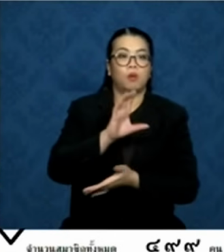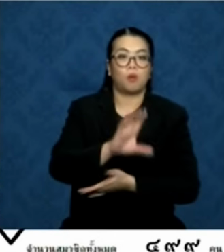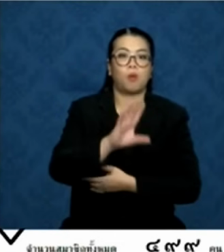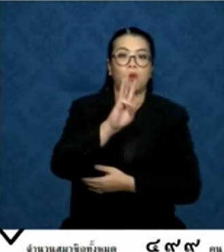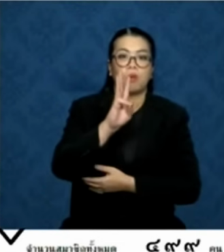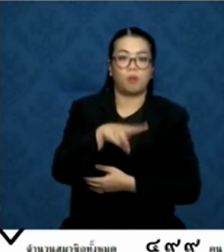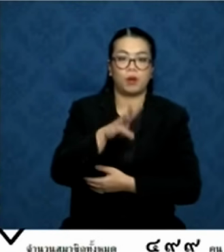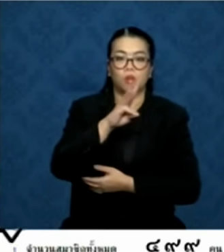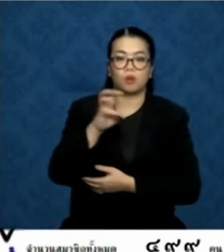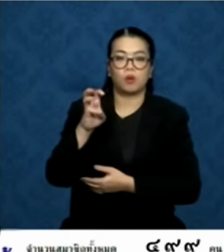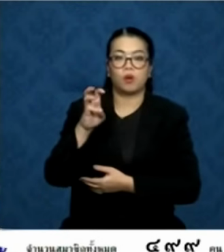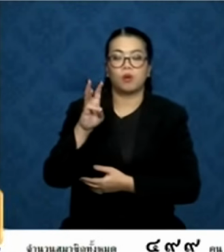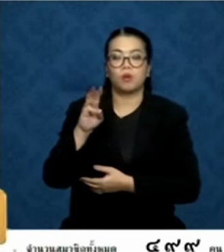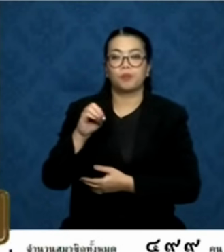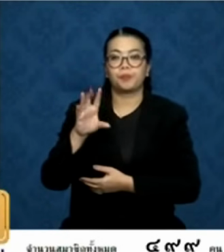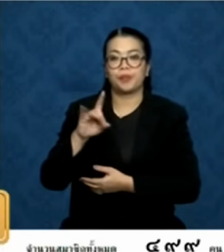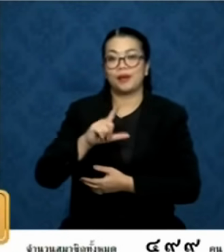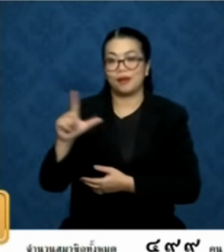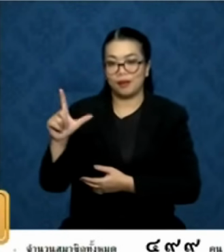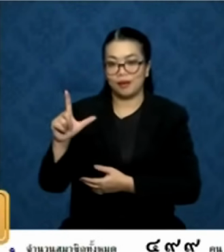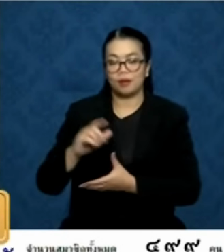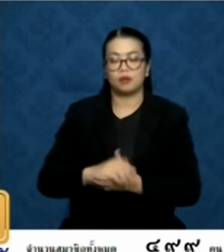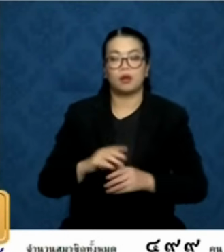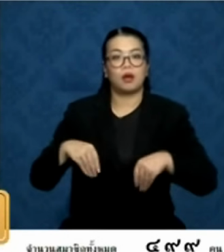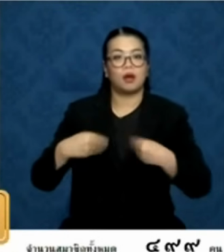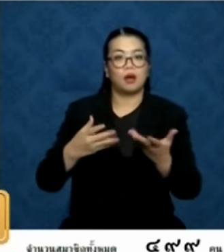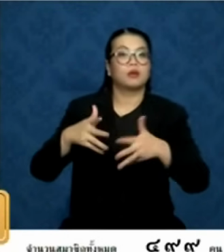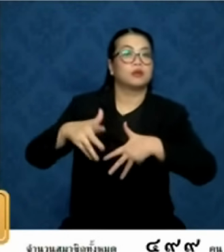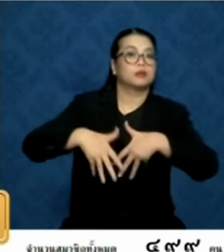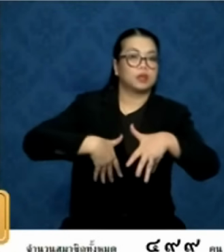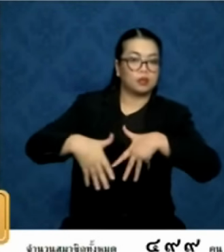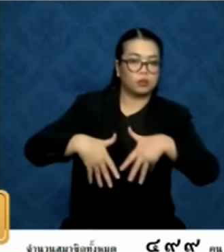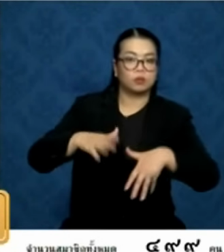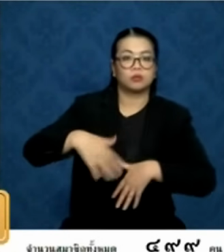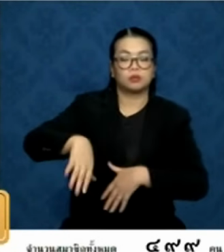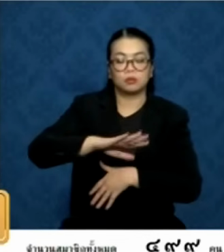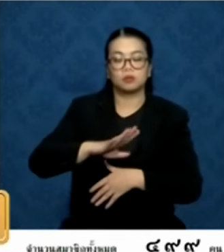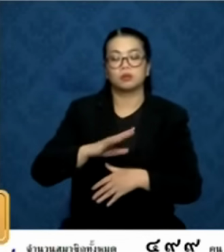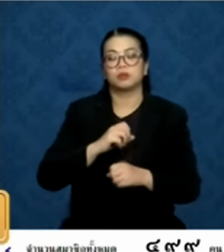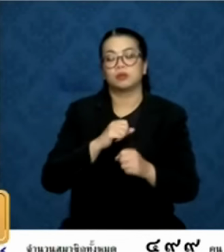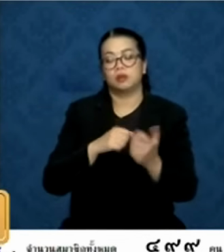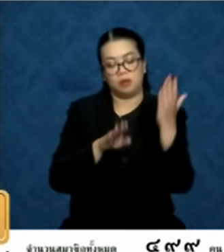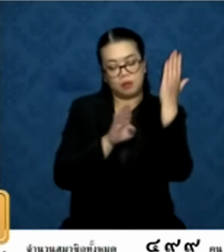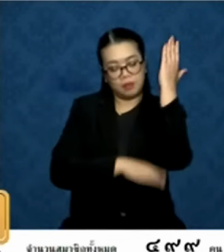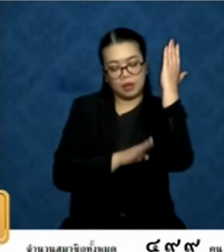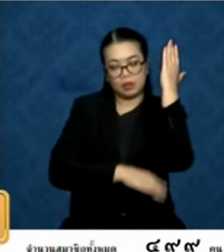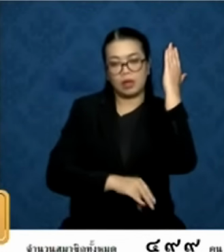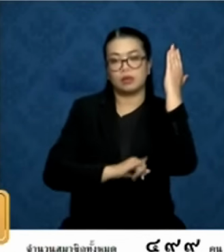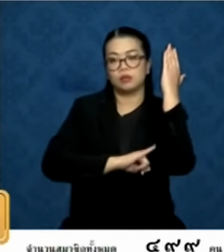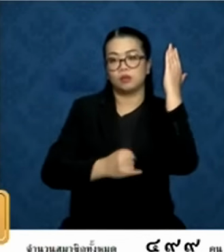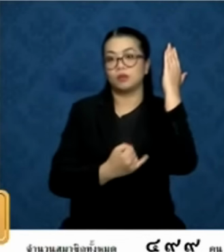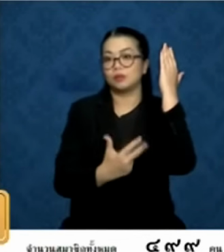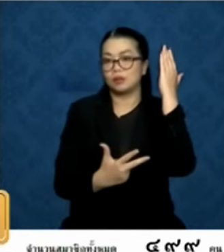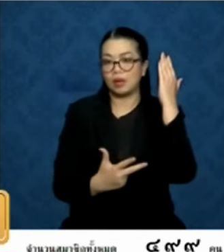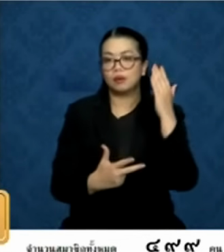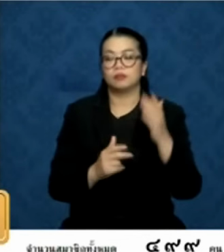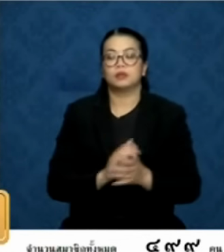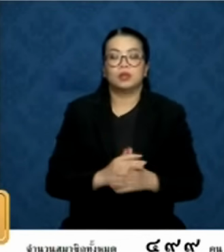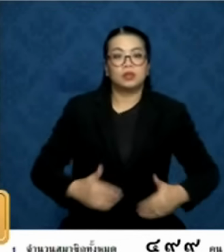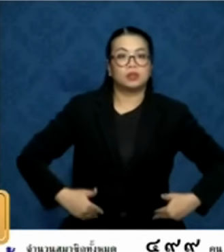6,658.4 ล้านบาทเพื่อให้ประชาชนในพื้นที่มีความปลอดภัยทั้งในชีวิตและทรัพ